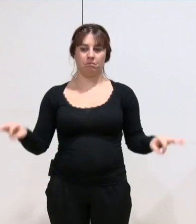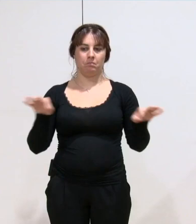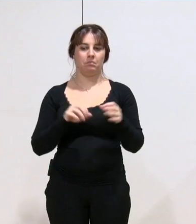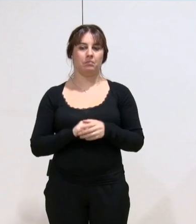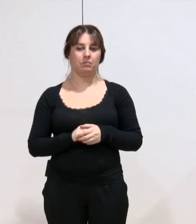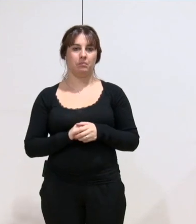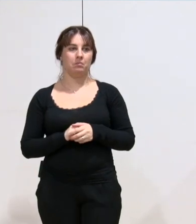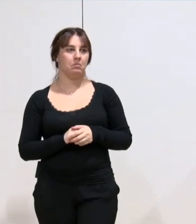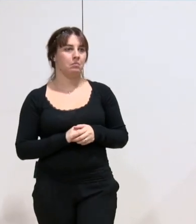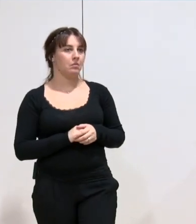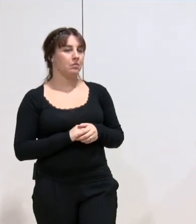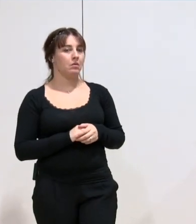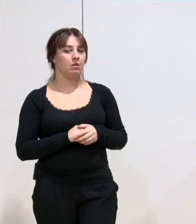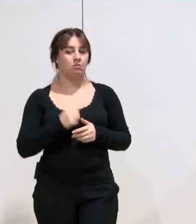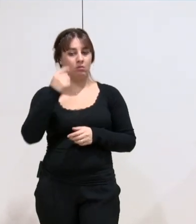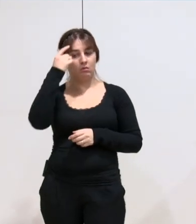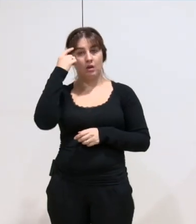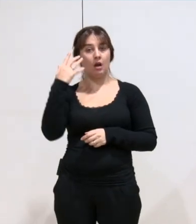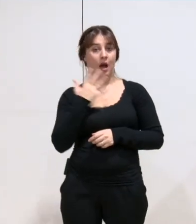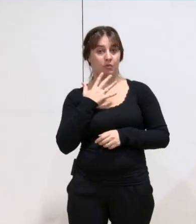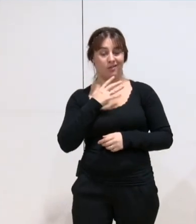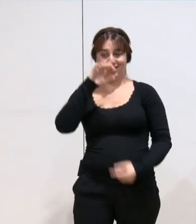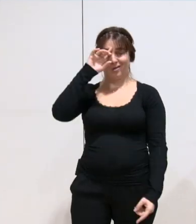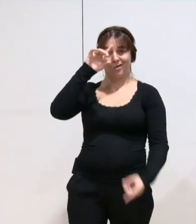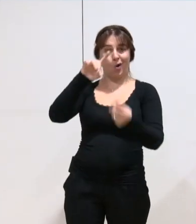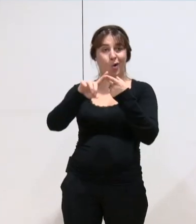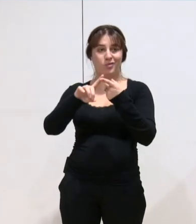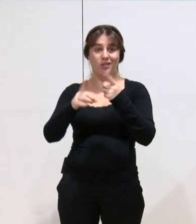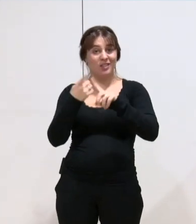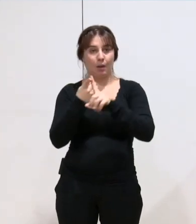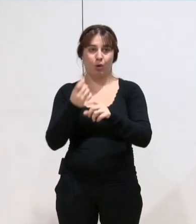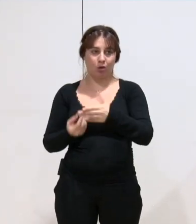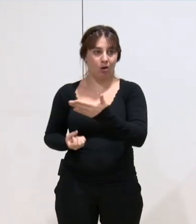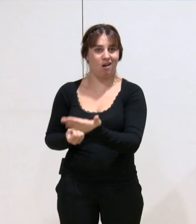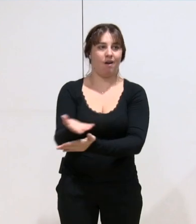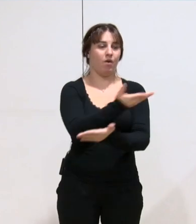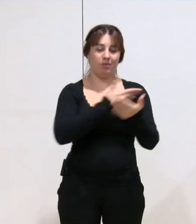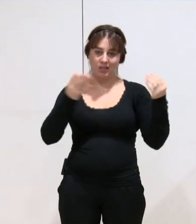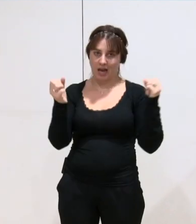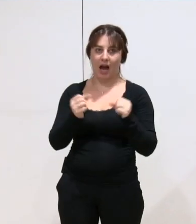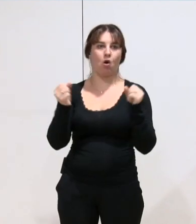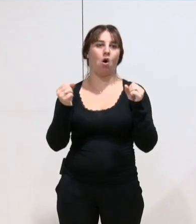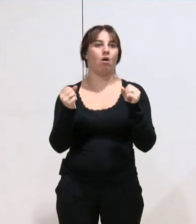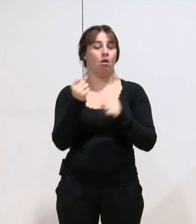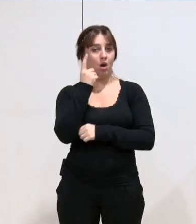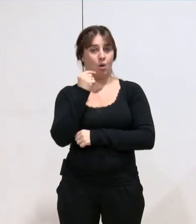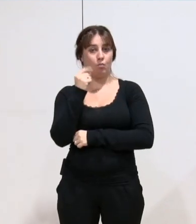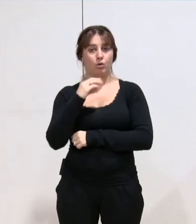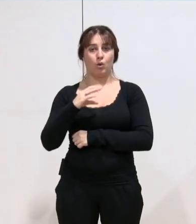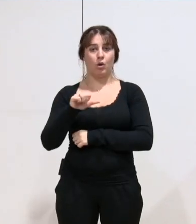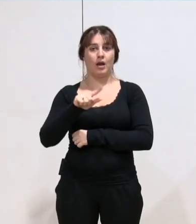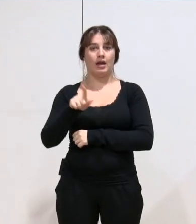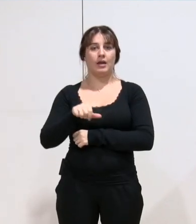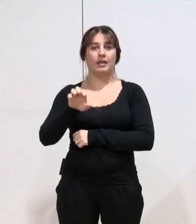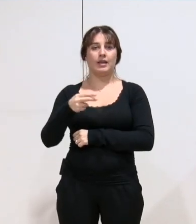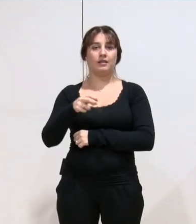là-dessus. Donc je crois que ça borde les objectifs, il y a accord sur les objectifs, je crois que c'est important de le signaler. La remarque de M. Cazenave était de dire que la traduction,